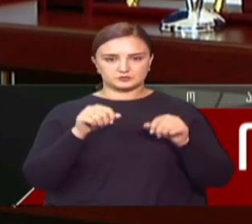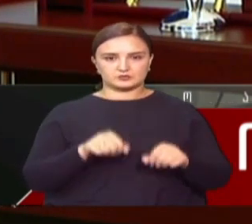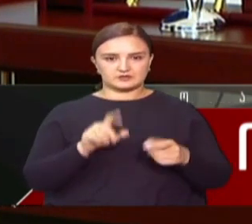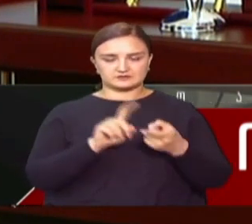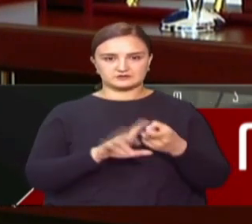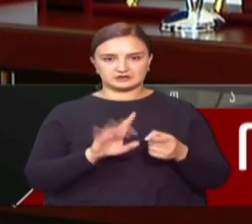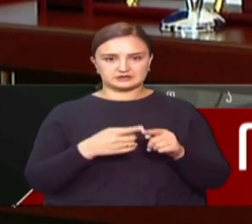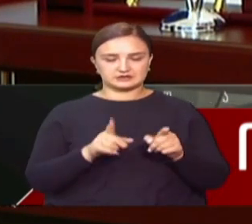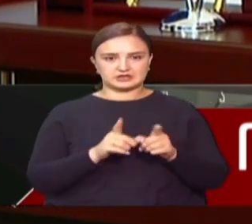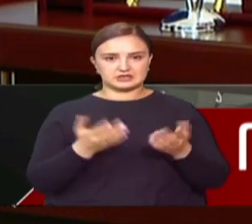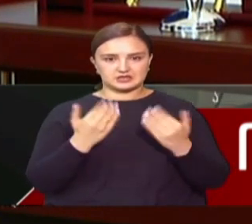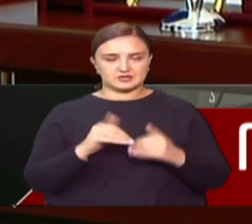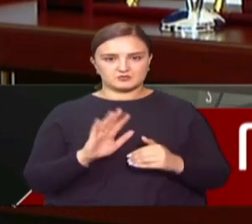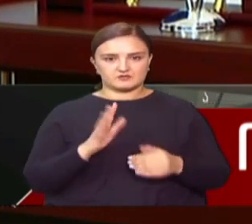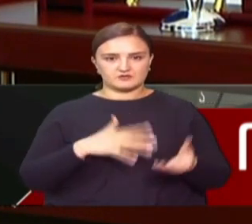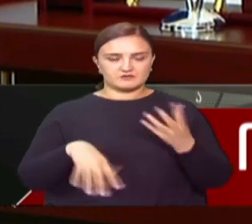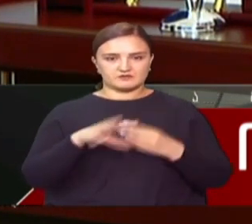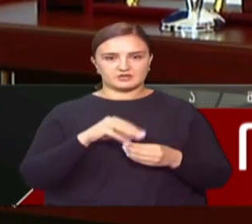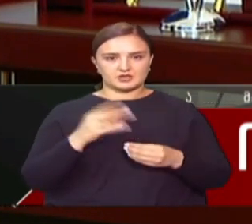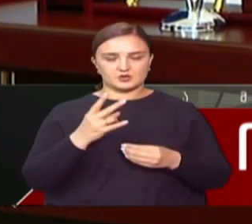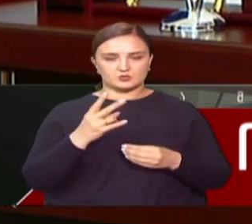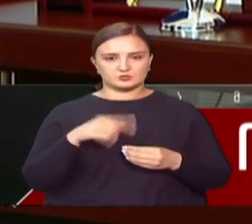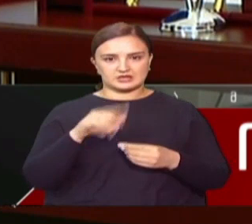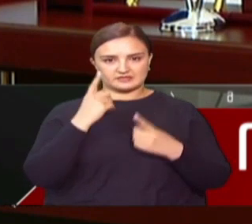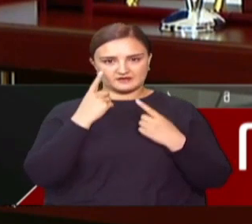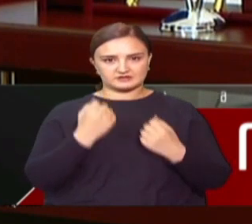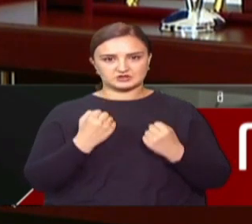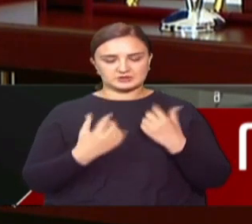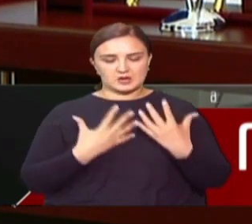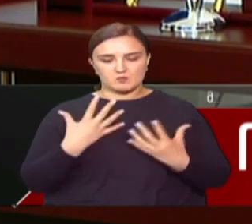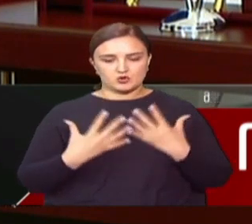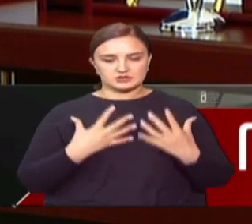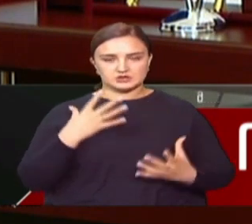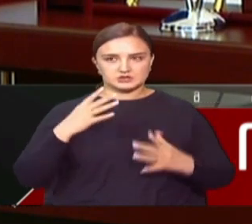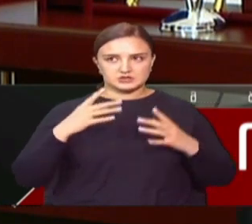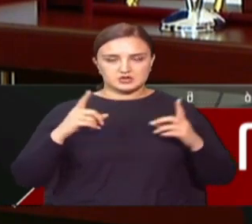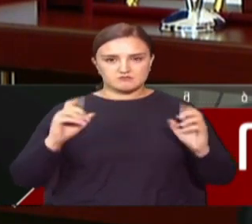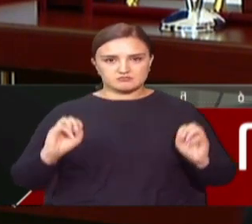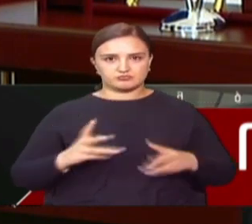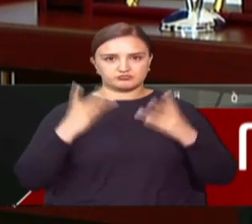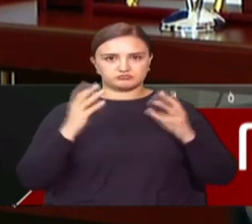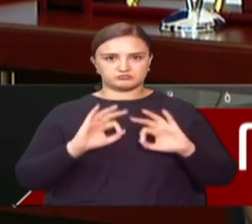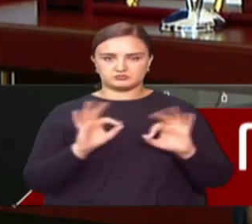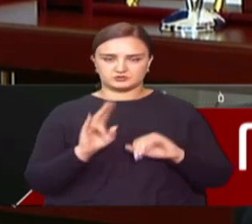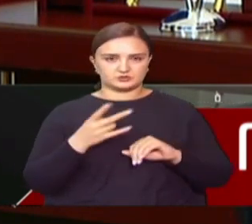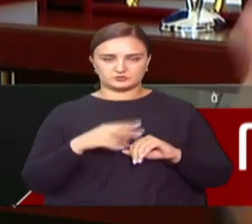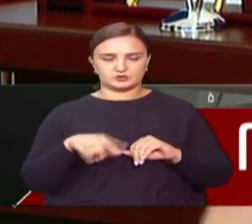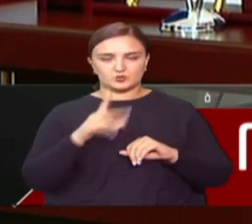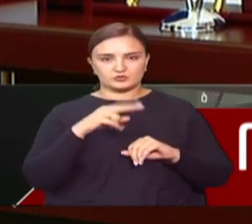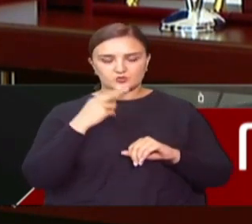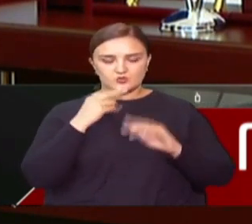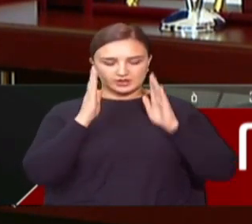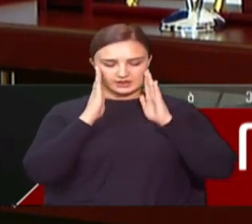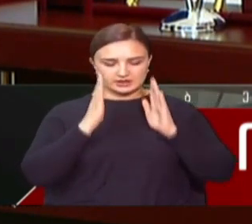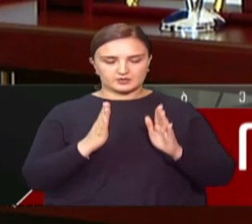ვრცელდება ასე არ გამოვა რა თქმა უნდა ყოველას გმართებს შევიკავოთ თავი ემოციური განცხადებებისგან და ვიყოთ გაცილებით მეტად ორიენტირებული მათ